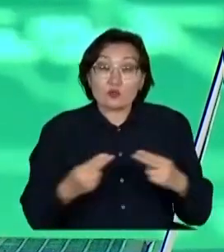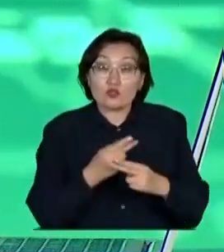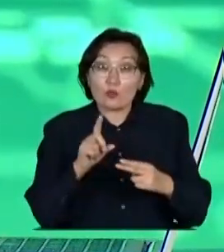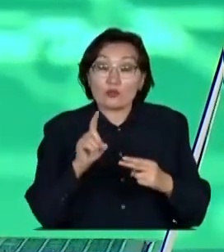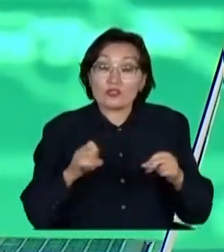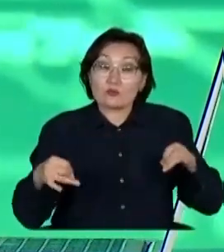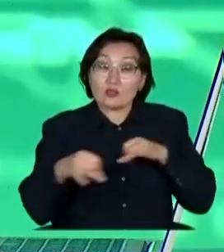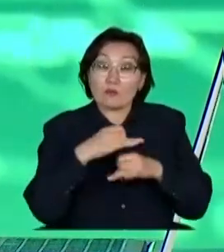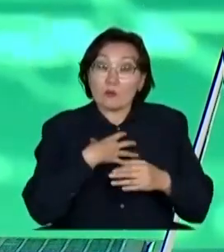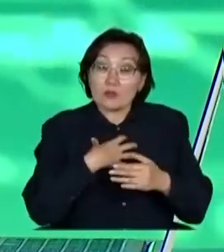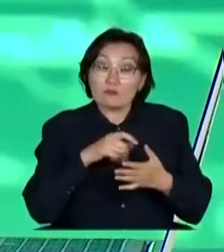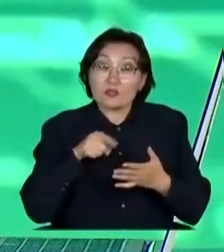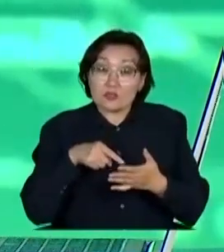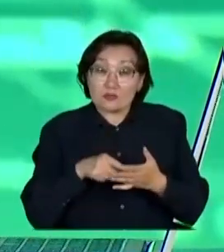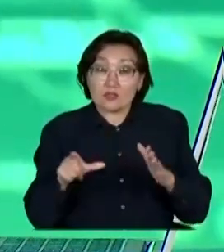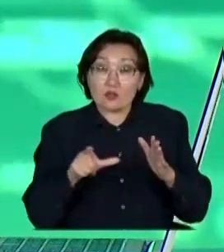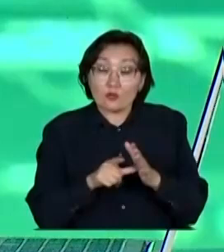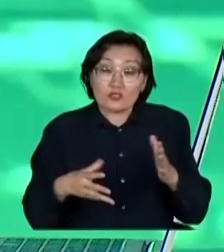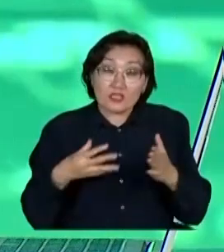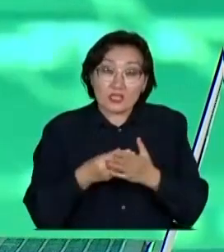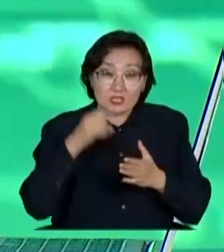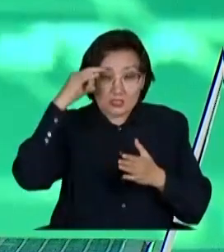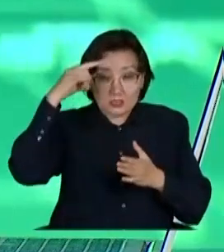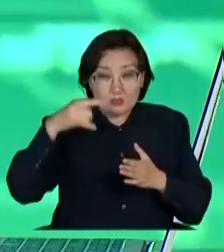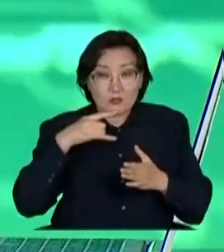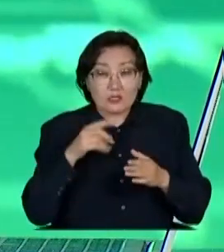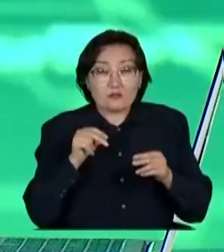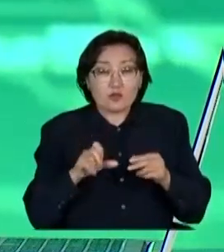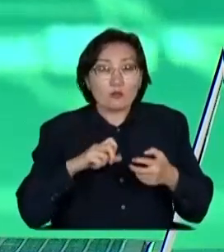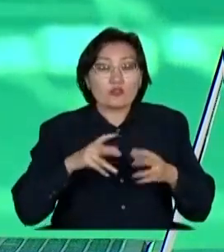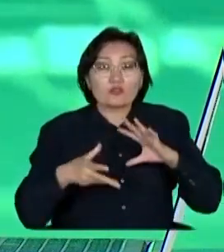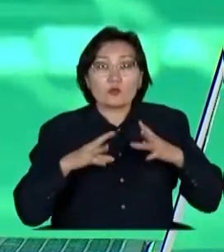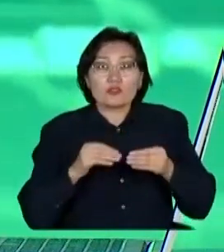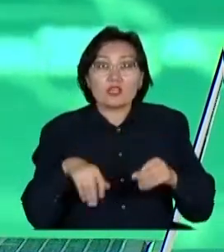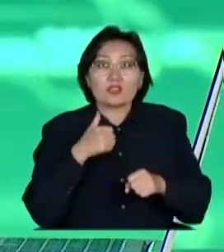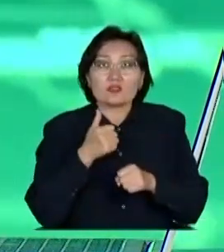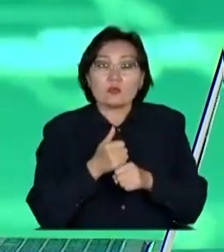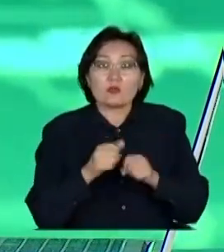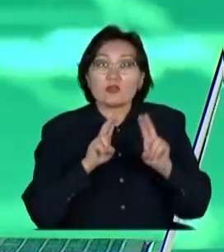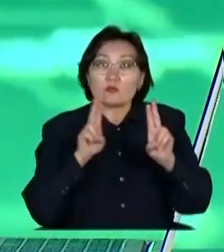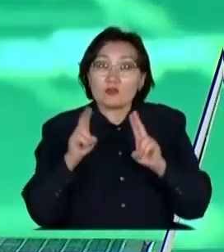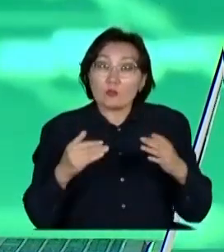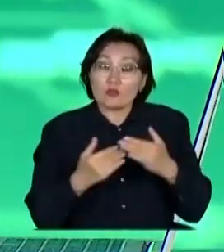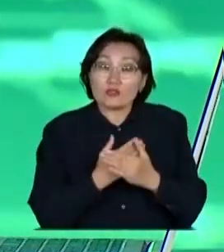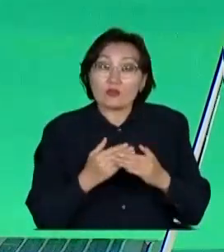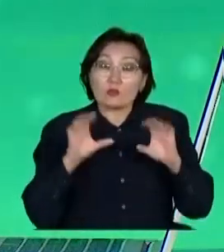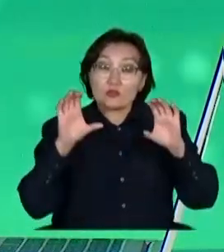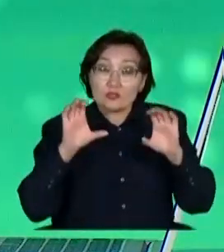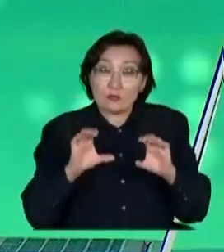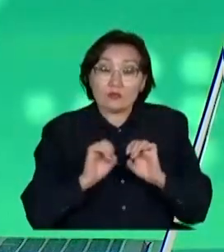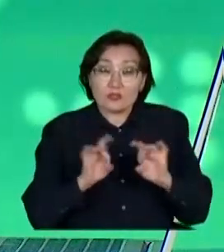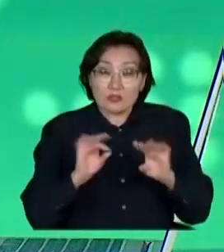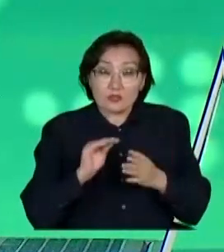чтобы обсудить актуальные проблемы налогообложения в Казахстане. В чем заключаются основные новеллы проекта нового налогового кодекса,